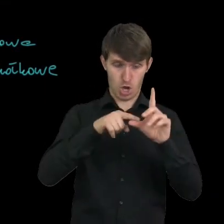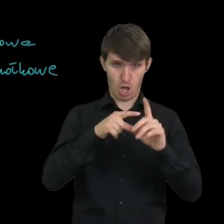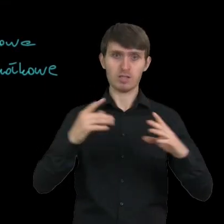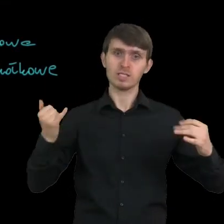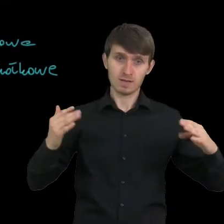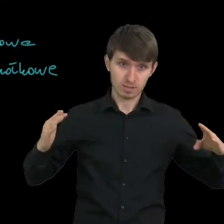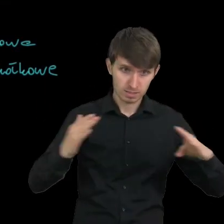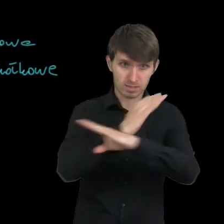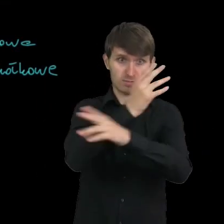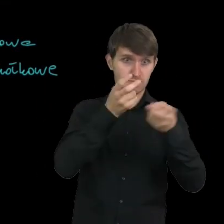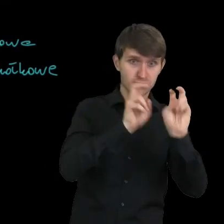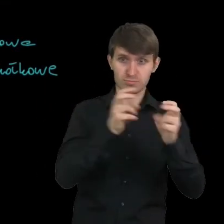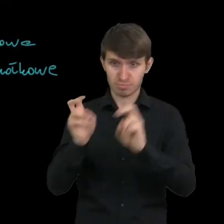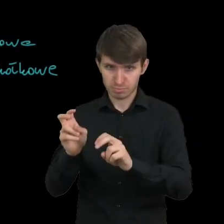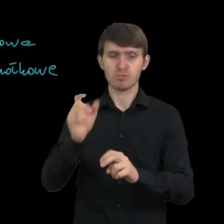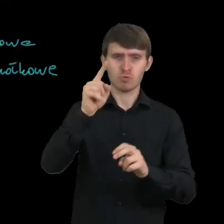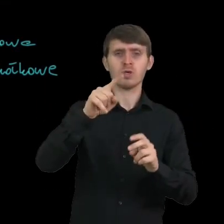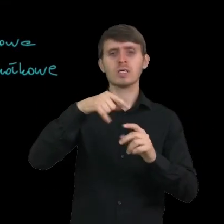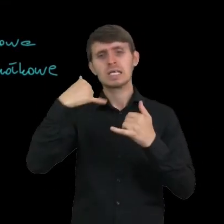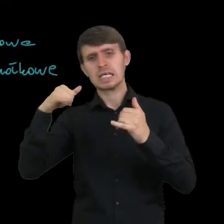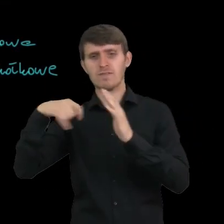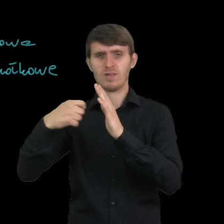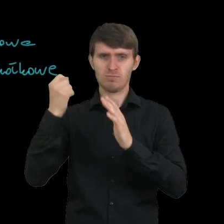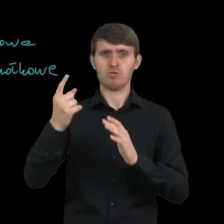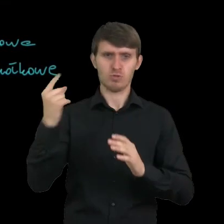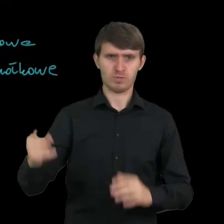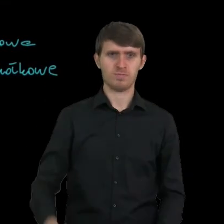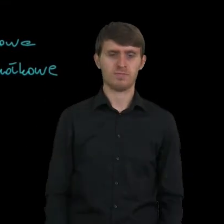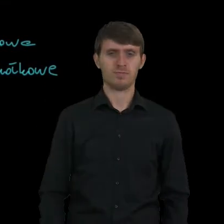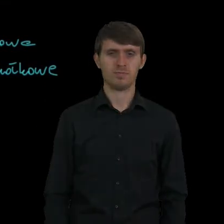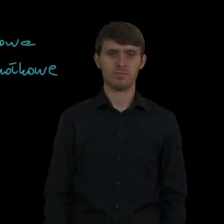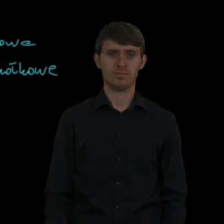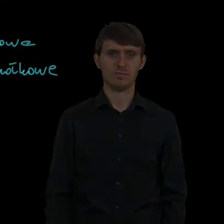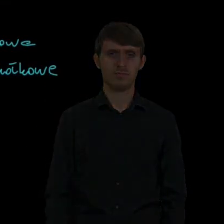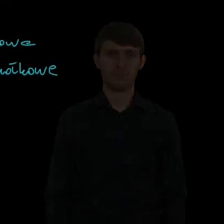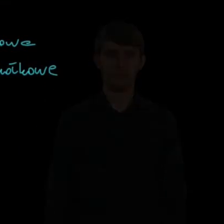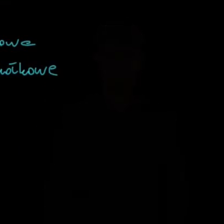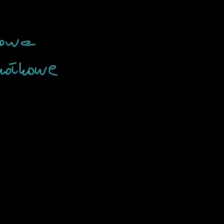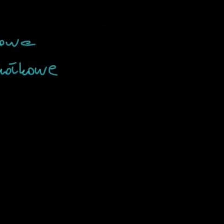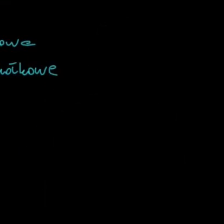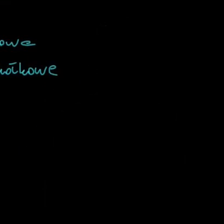odcinków bądź dwóch prostych są równe. Można znaleźć właśnie w jednej z lekcji.